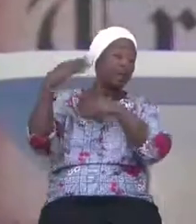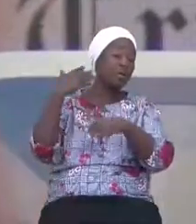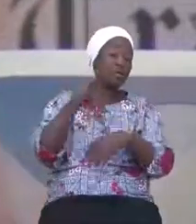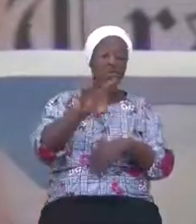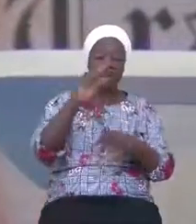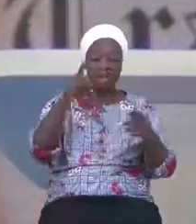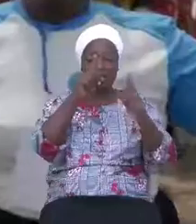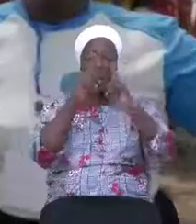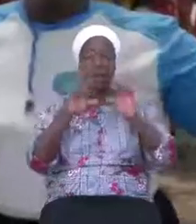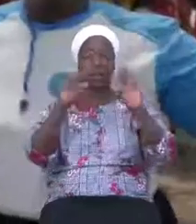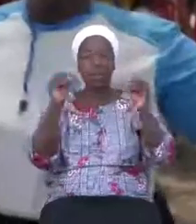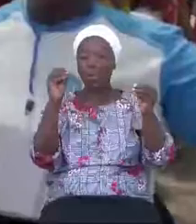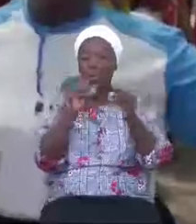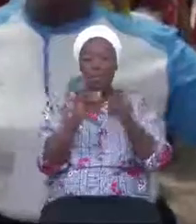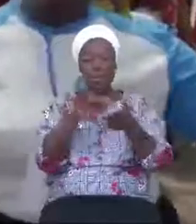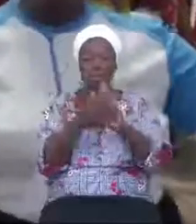plus de